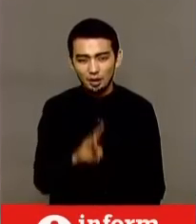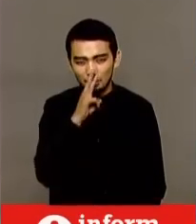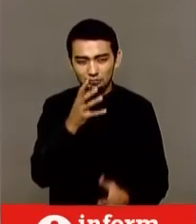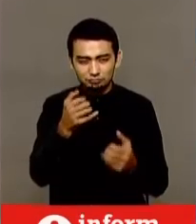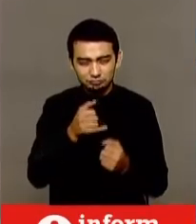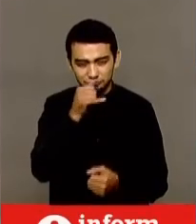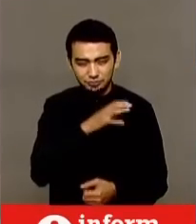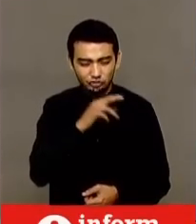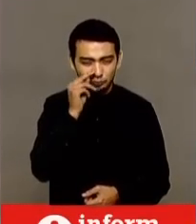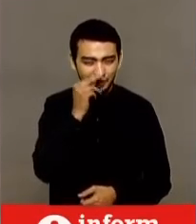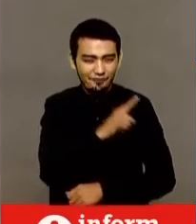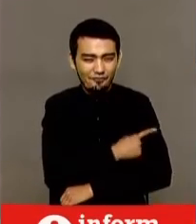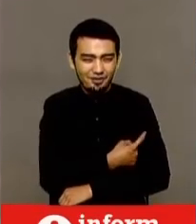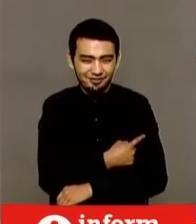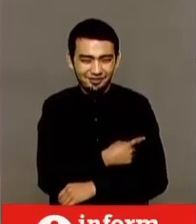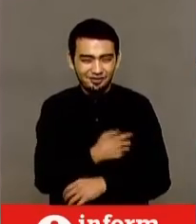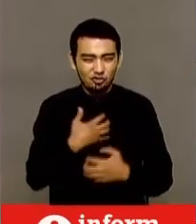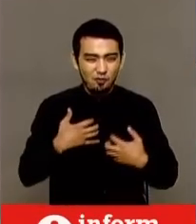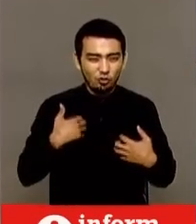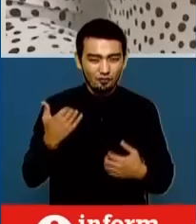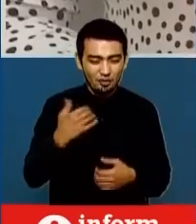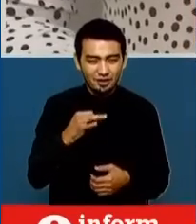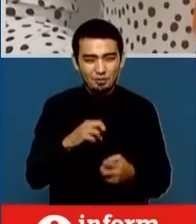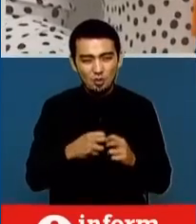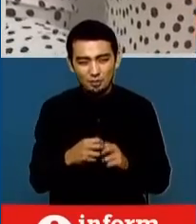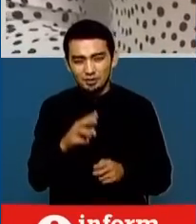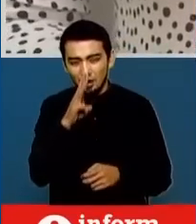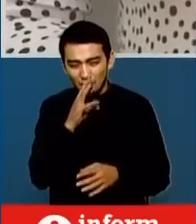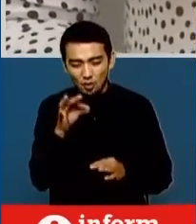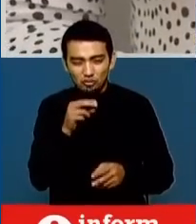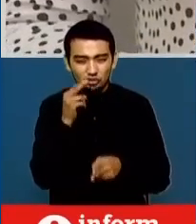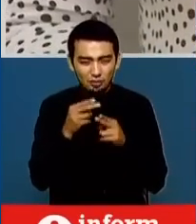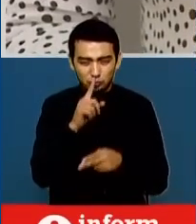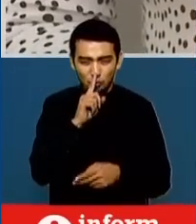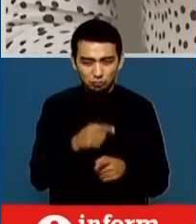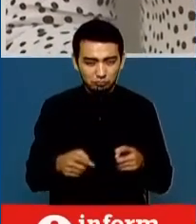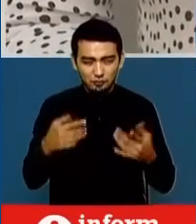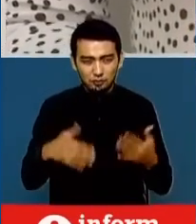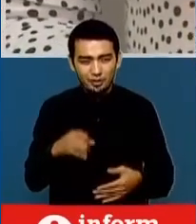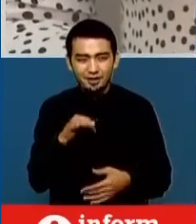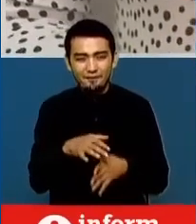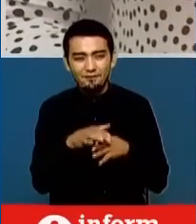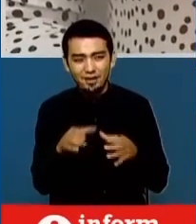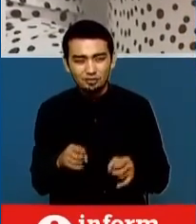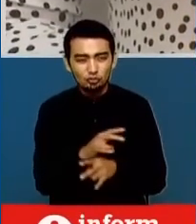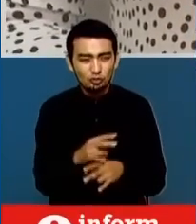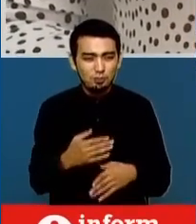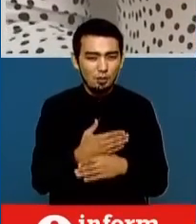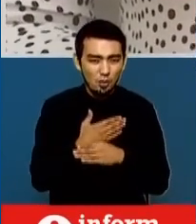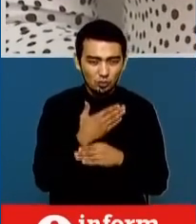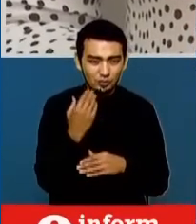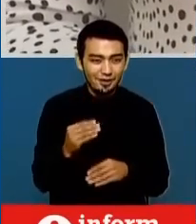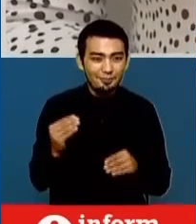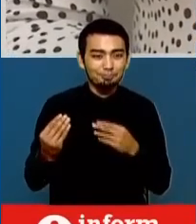алмаған Шымкенттің малдарыгерлері жалақы мәселесін жырлап жүргенімізге жылдан асты дейді. Алайда шенеуніктер еңбекақыны